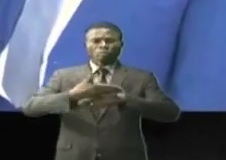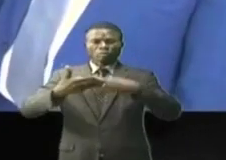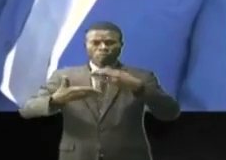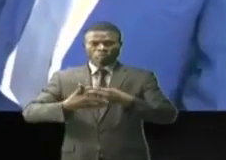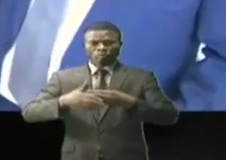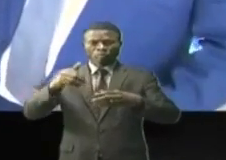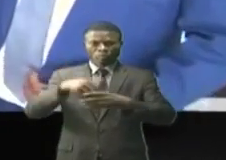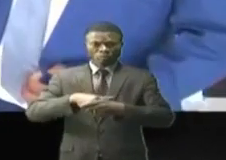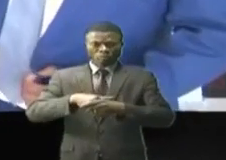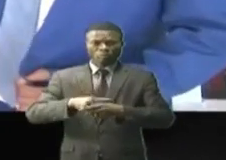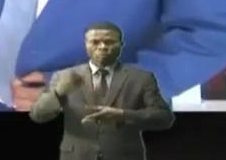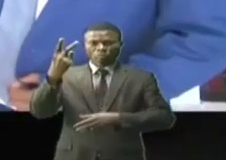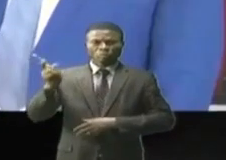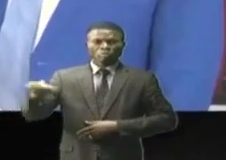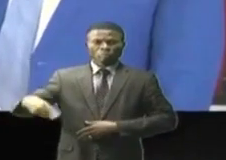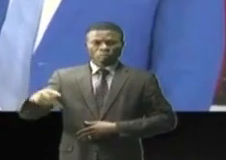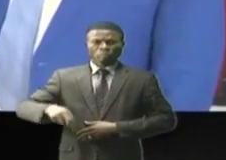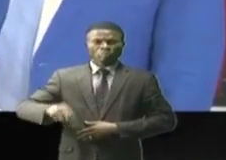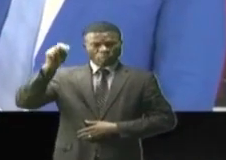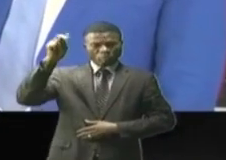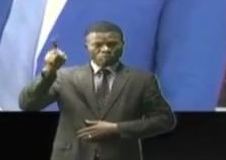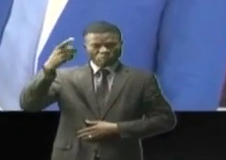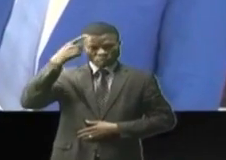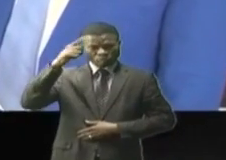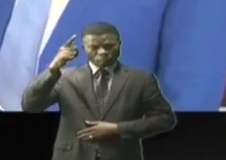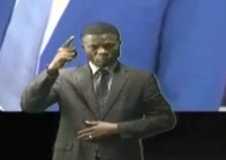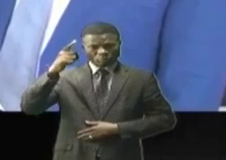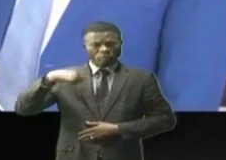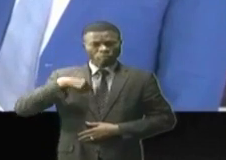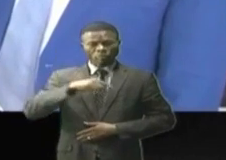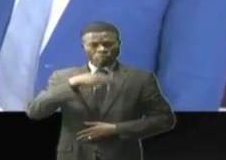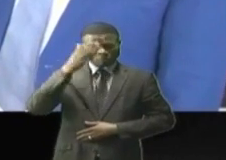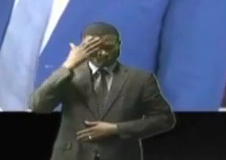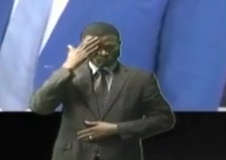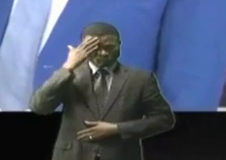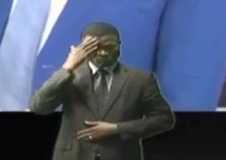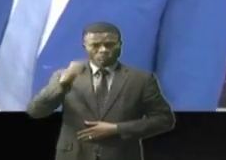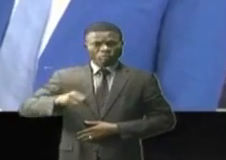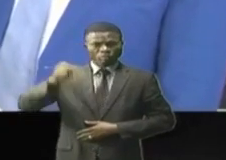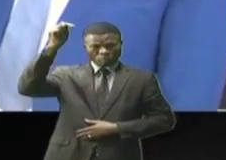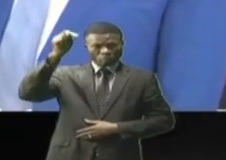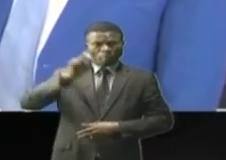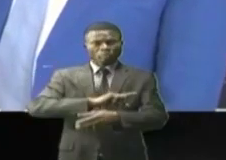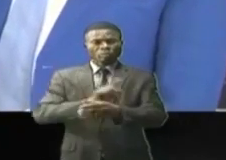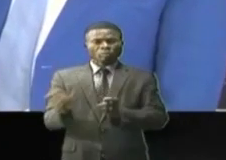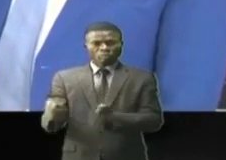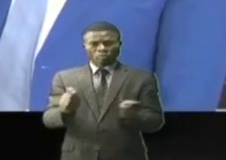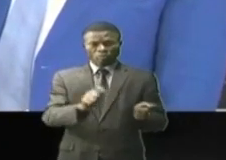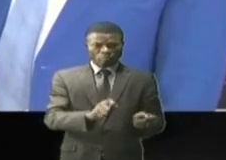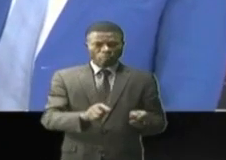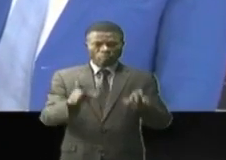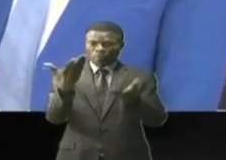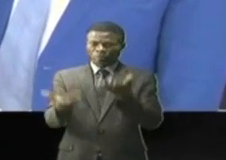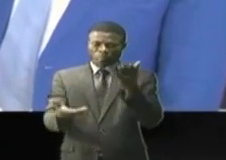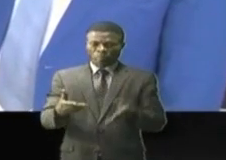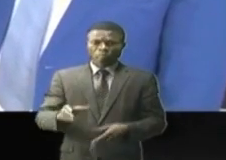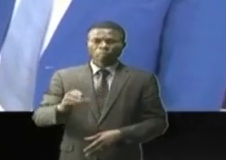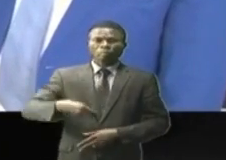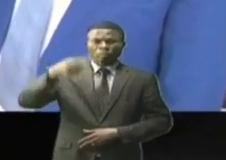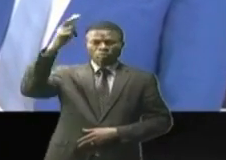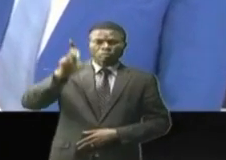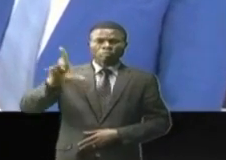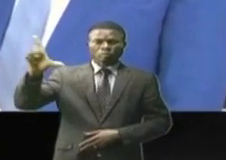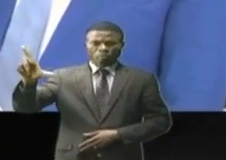dans une des provinces du Nord. Pour le lithium, nous pensons que c'est au Nord, soit le Tanganyika ou le Olomami, que doit